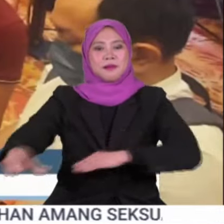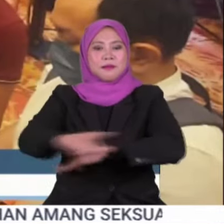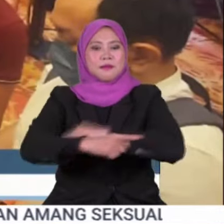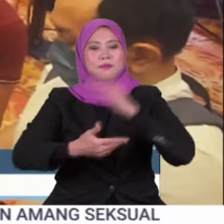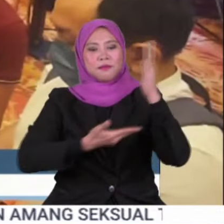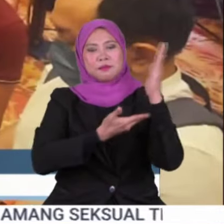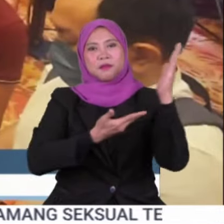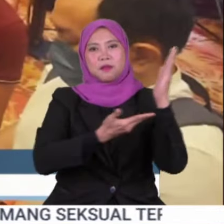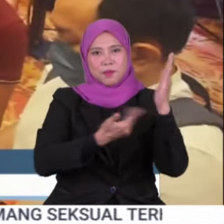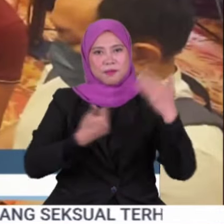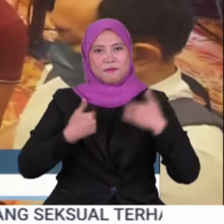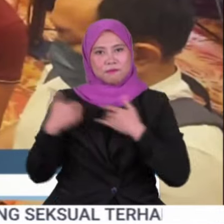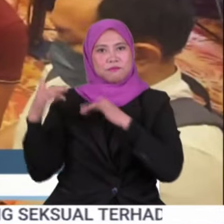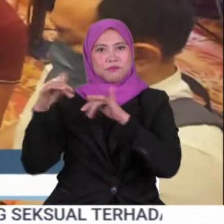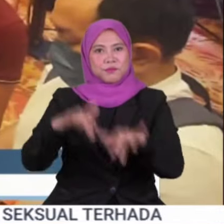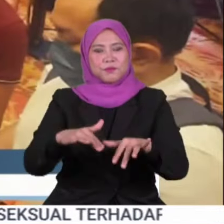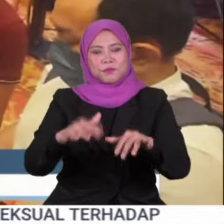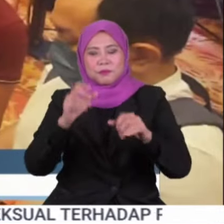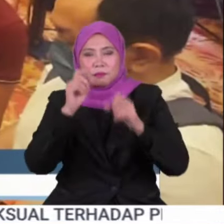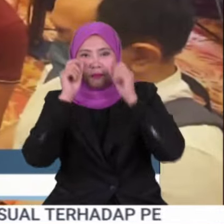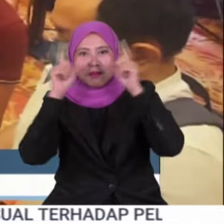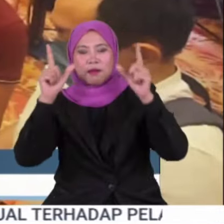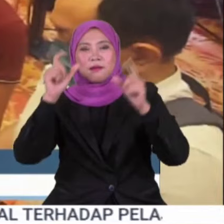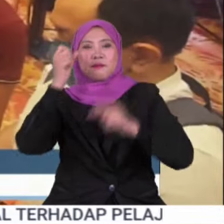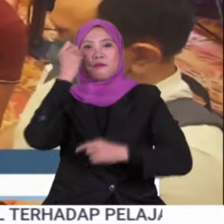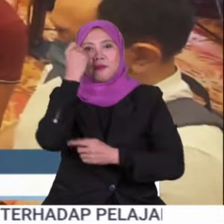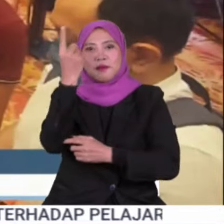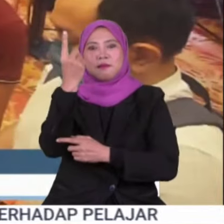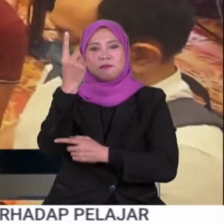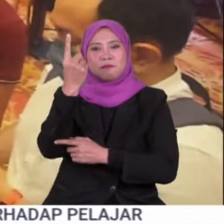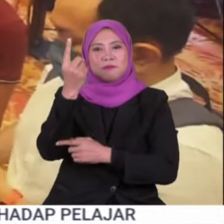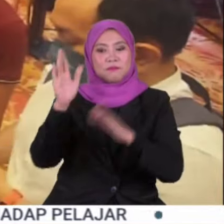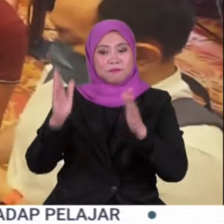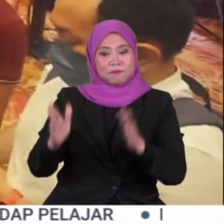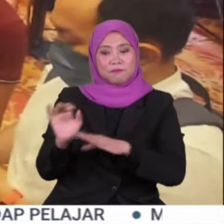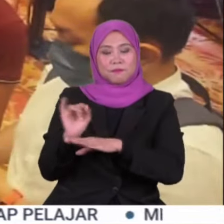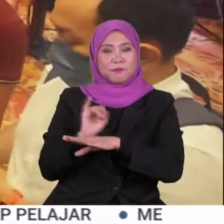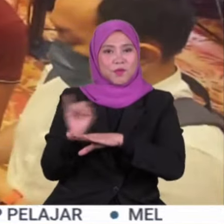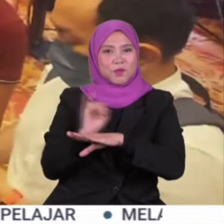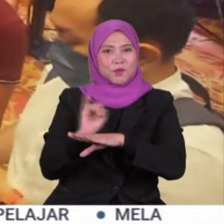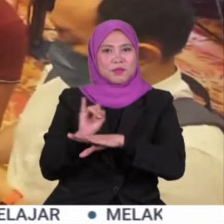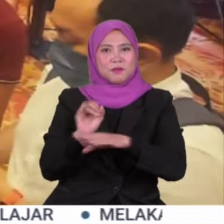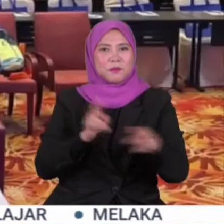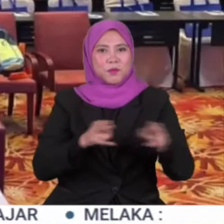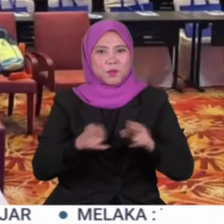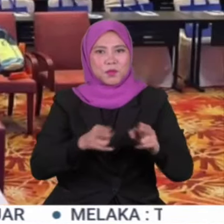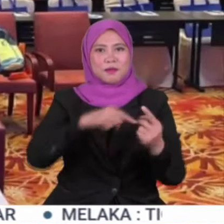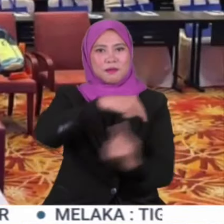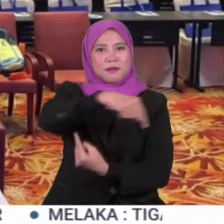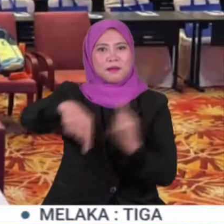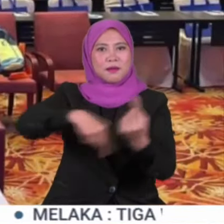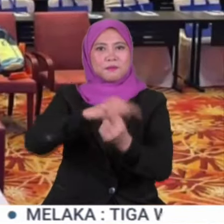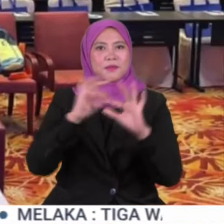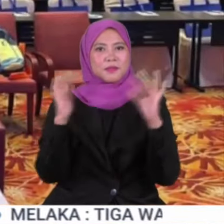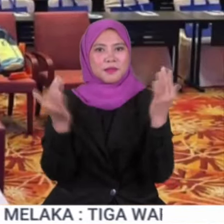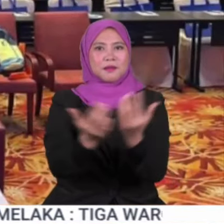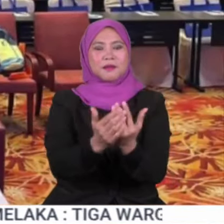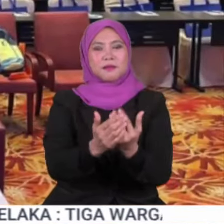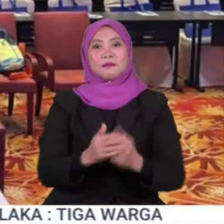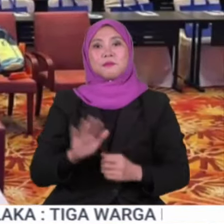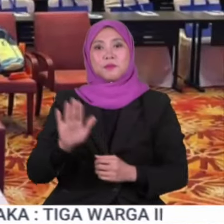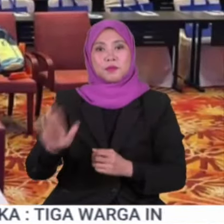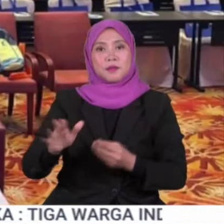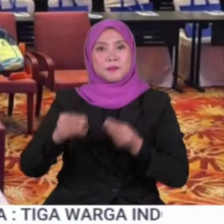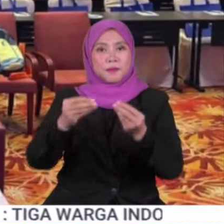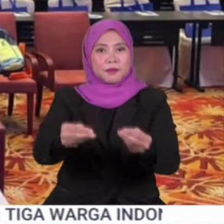negeri. Ia bertujuan meningkatkan kesedaran dan kefahaman pemain industri berhubung pengurusan alam sekitar. John pada majlis itu